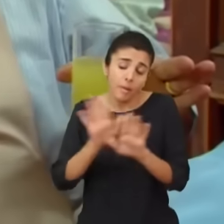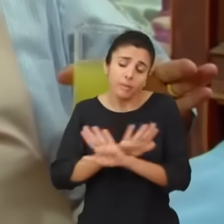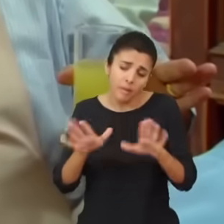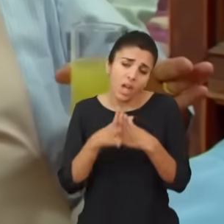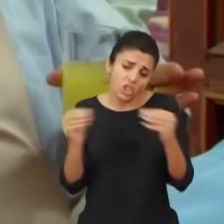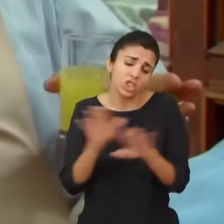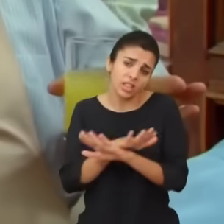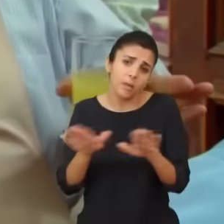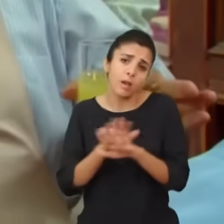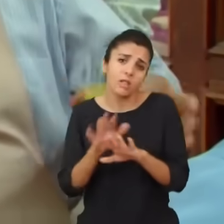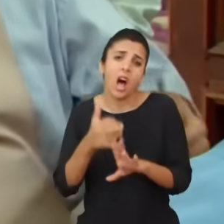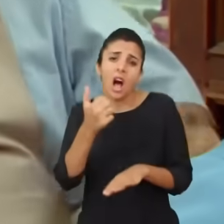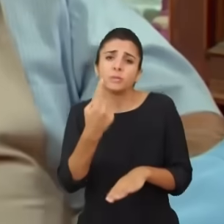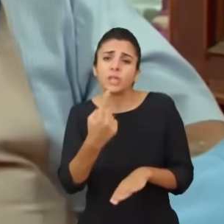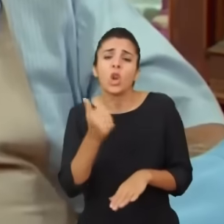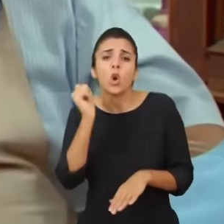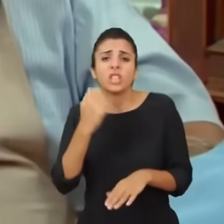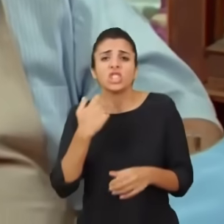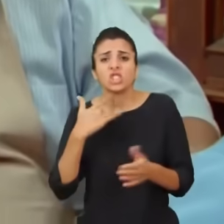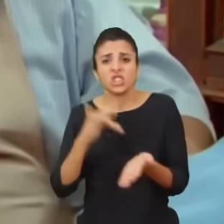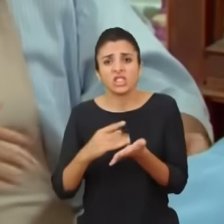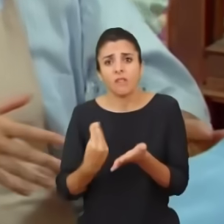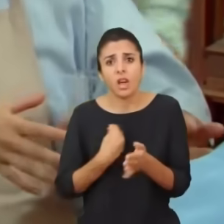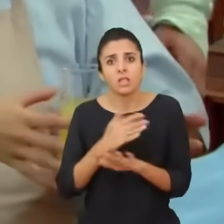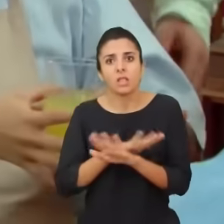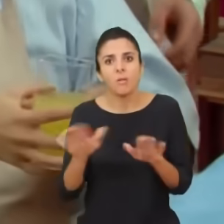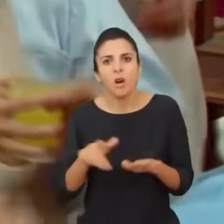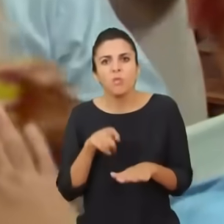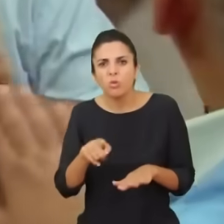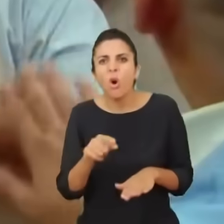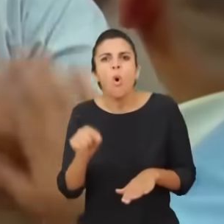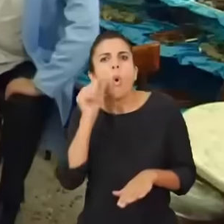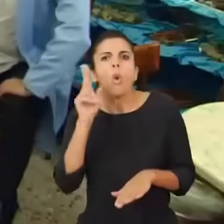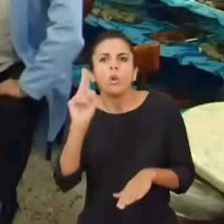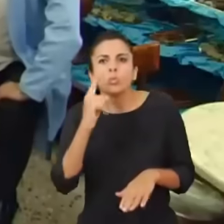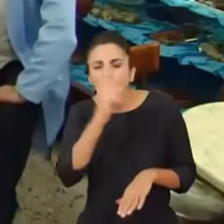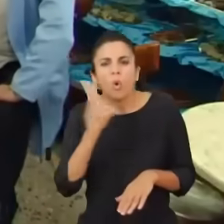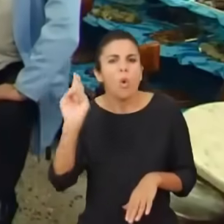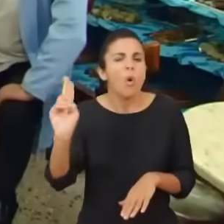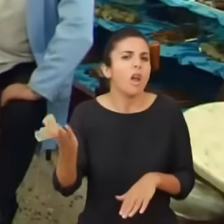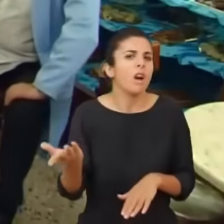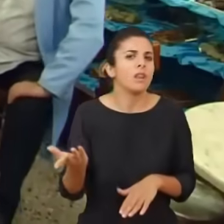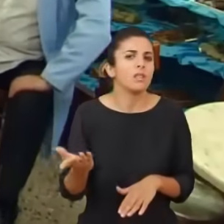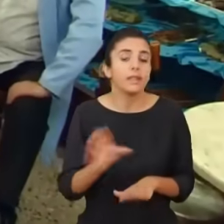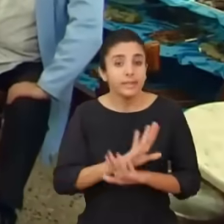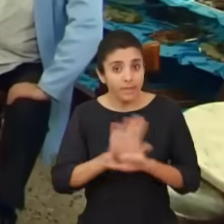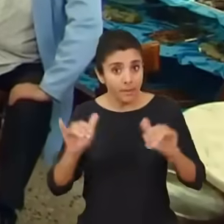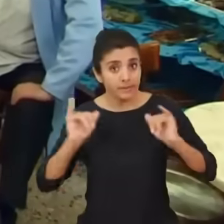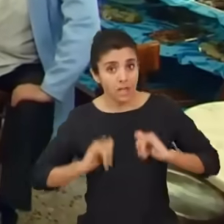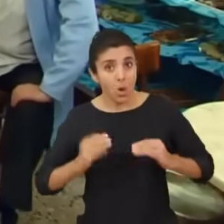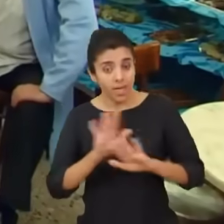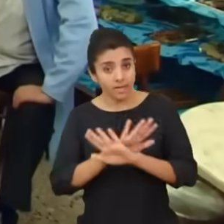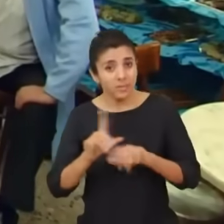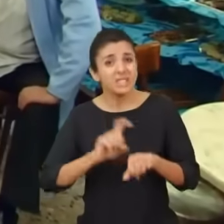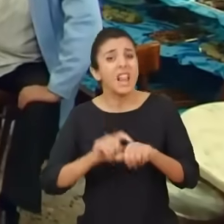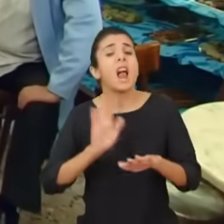Gezci. 61 gün cezayı aldık işte. Ulan hepsi o kurşak kirpi yüzünden. Sakin ol. Bak gene bağırıyor. Sakin